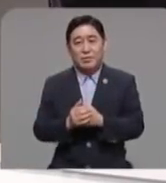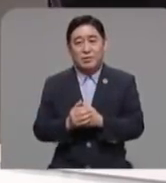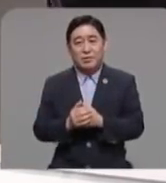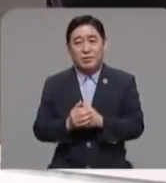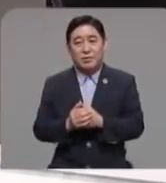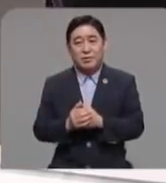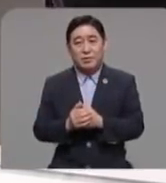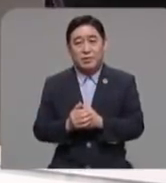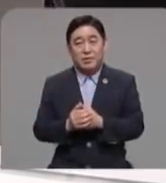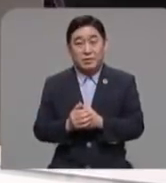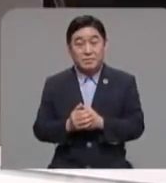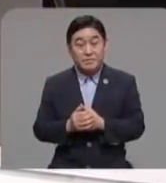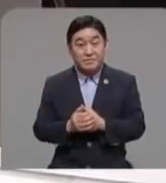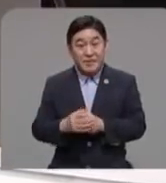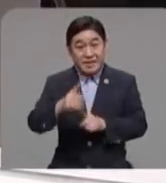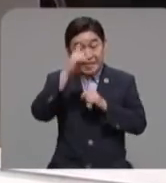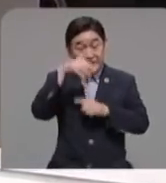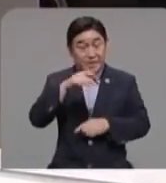37.4% 이재명 책임이 있겠죠?